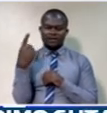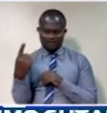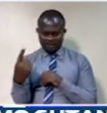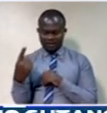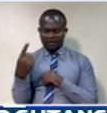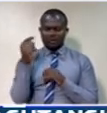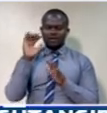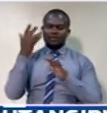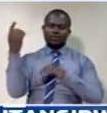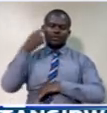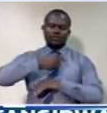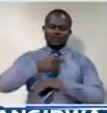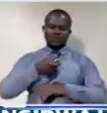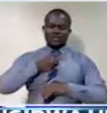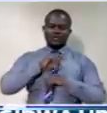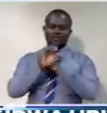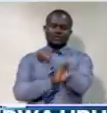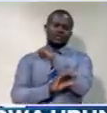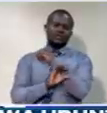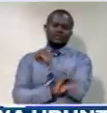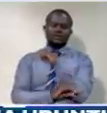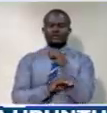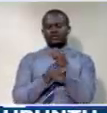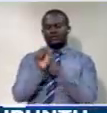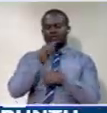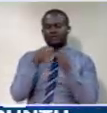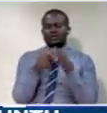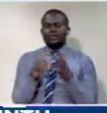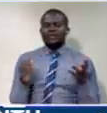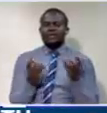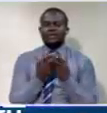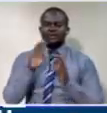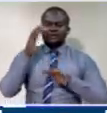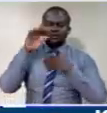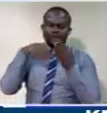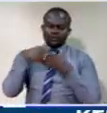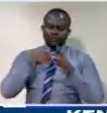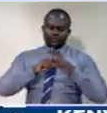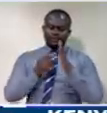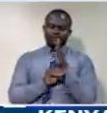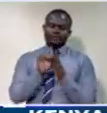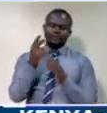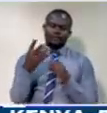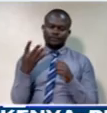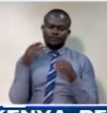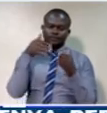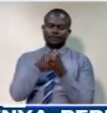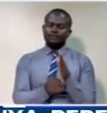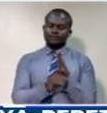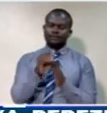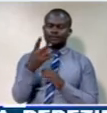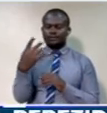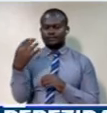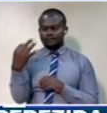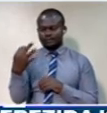2021 hazizihizwa umunsi w'intwari z'igihugu. Ibikorwa bijyanye no kwizihiza uwo munsi bizatangira ku itariki ya 24 kugeza ku ya